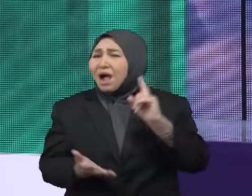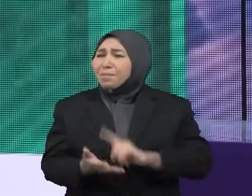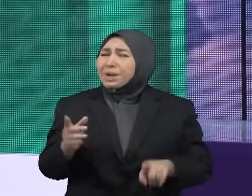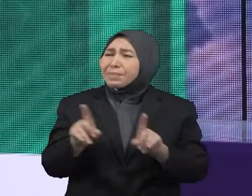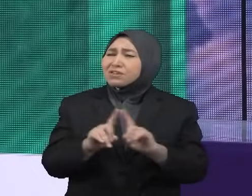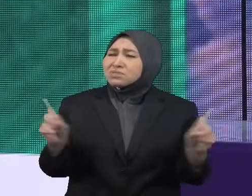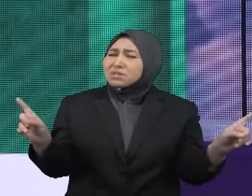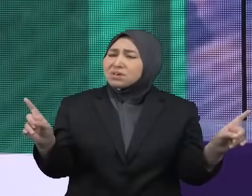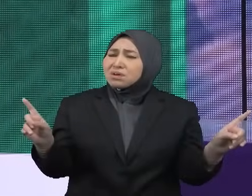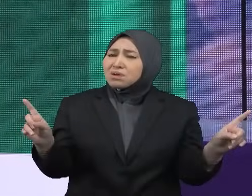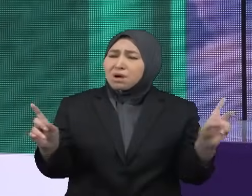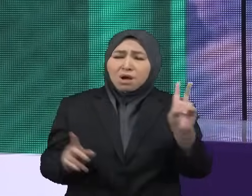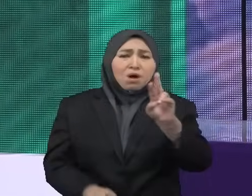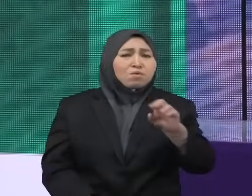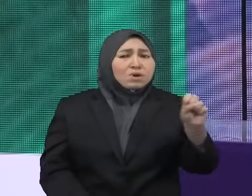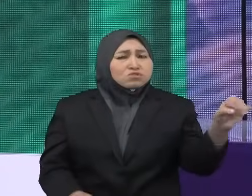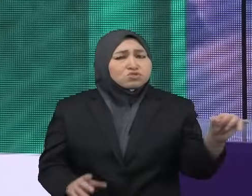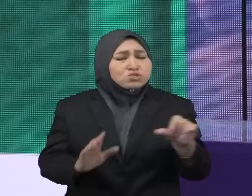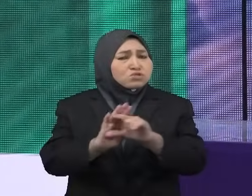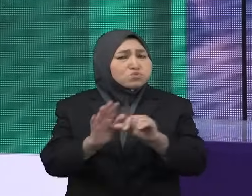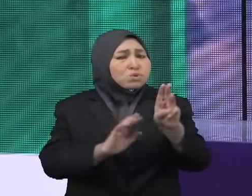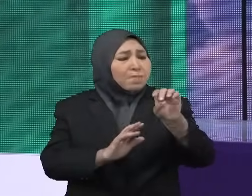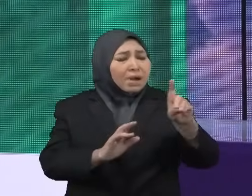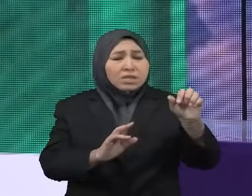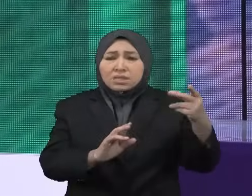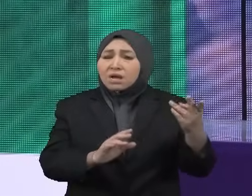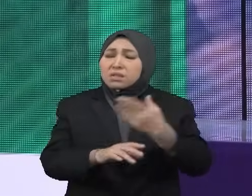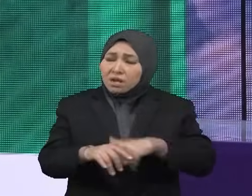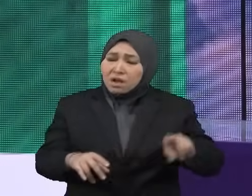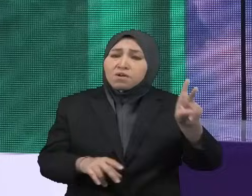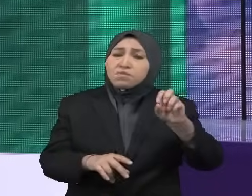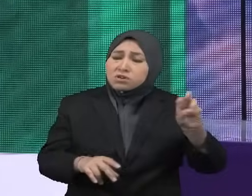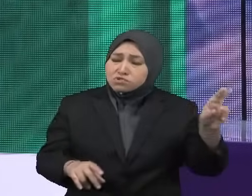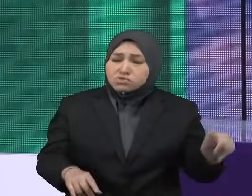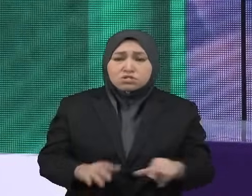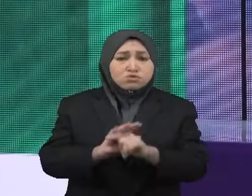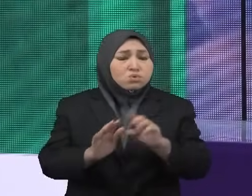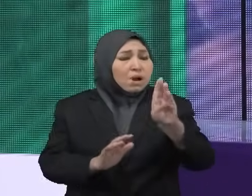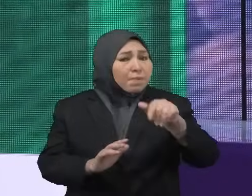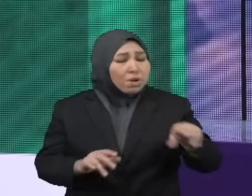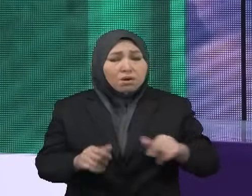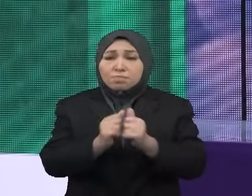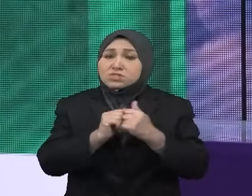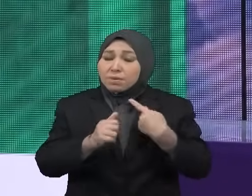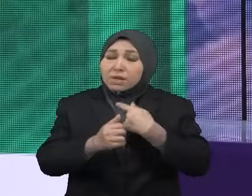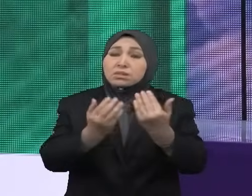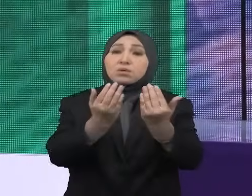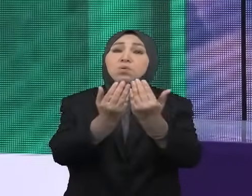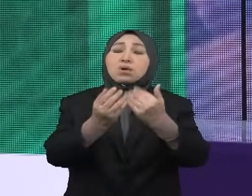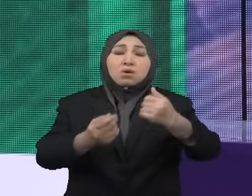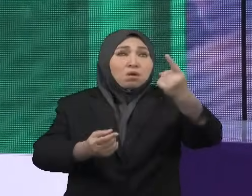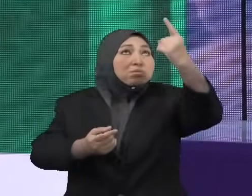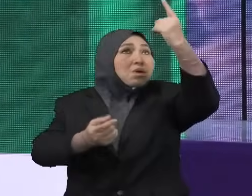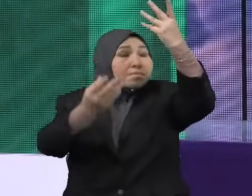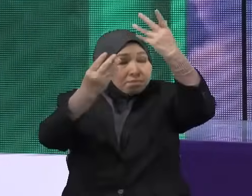Nabi Musa versi surah Al-Maidah dan kisah Nabi Musa versi suratul Baqarah. Mari sama-sama kita doa Allah berikan